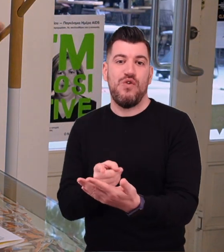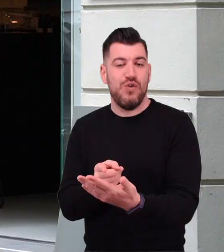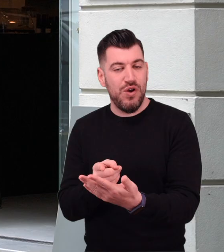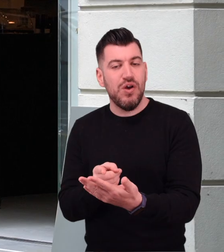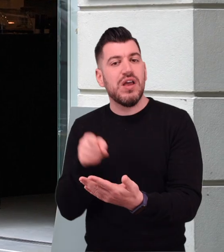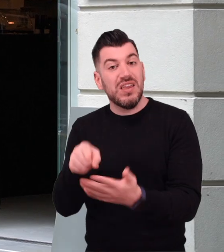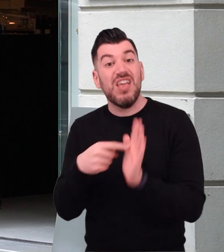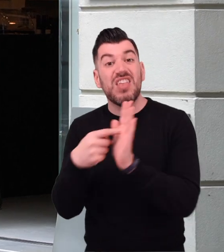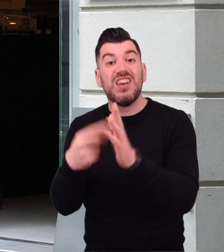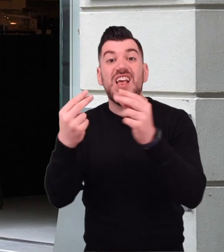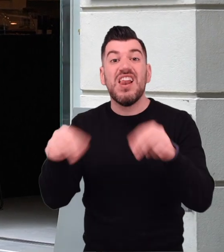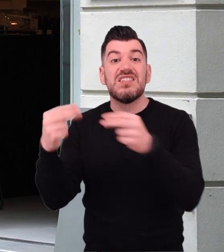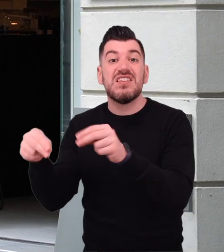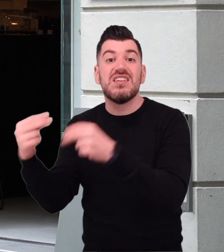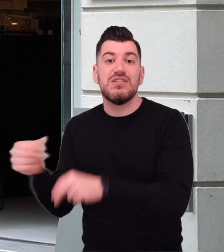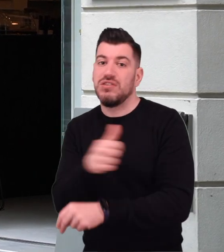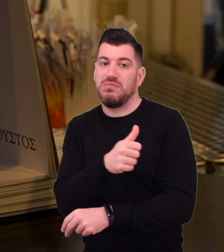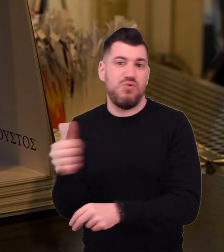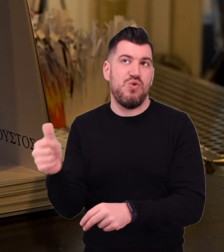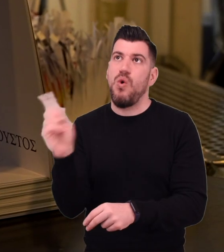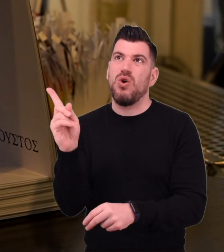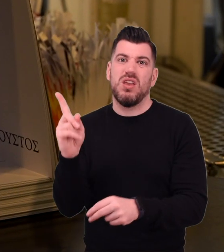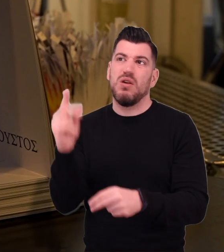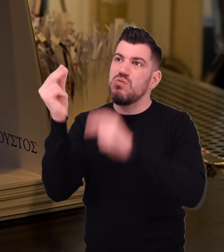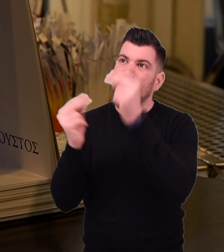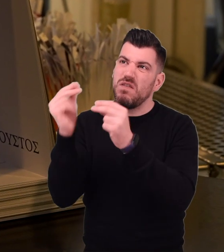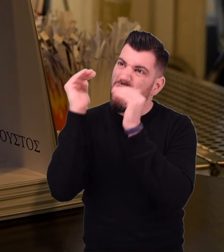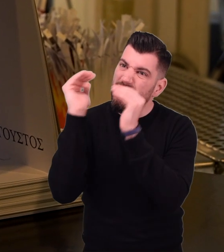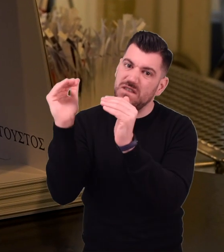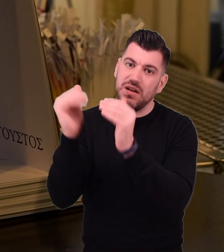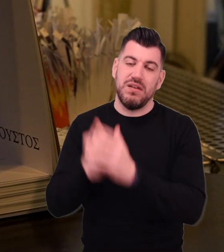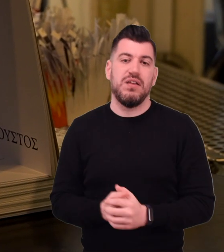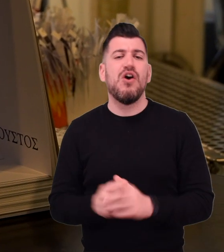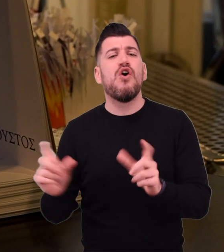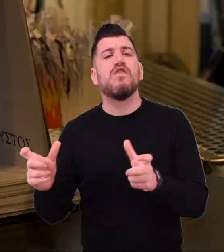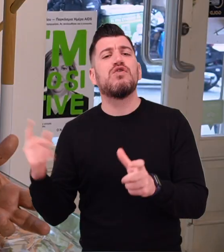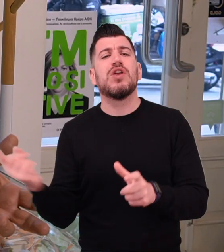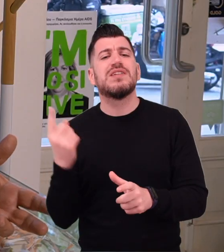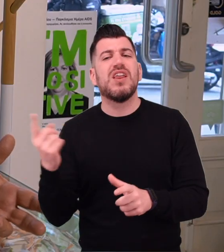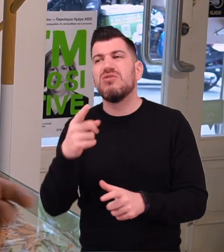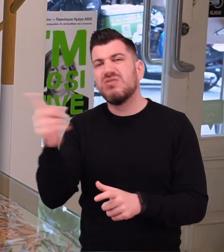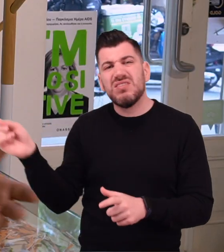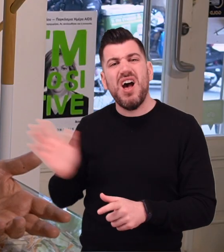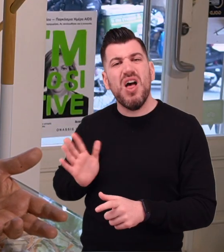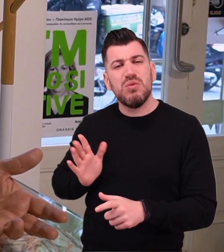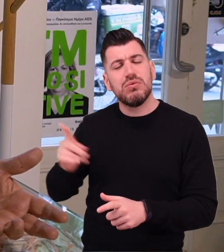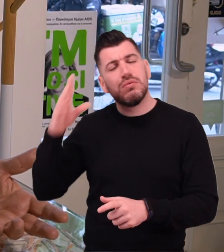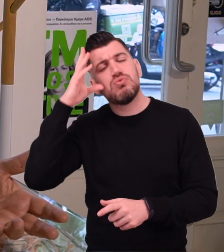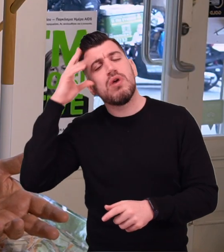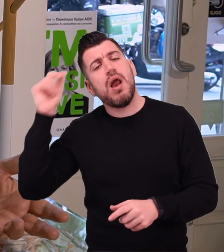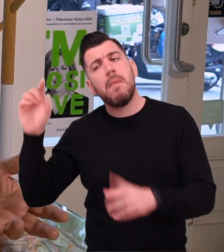λύσεις, δεν στέκεται στο πρόβλημα. Το πιο σκληρό πράγμα στη φτώχεια είναι ότι σε ξεχνάνε όλοι. Γίνεσαι